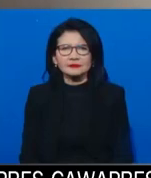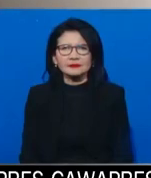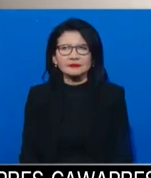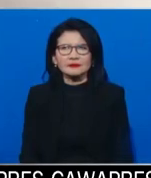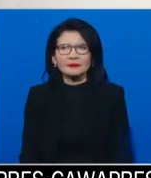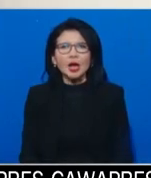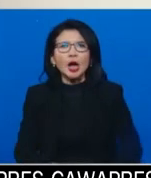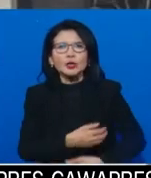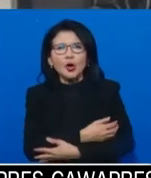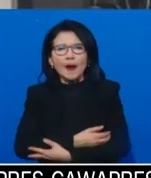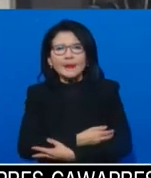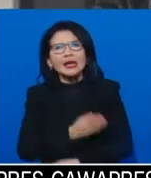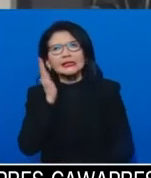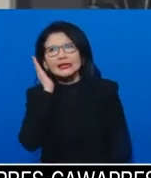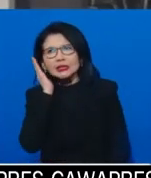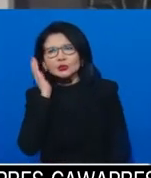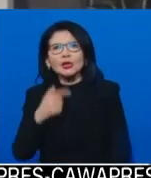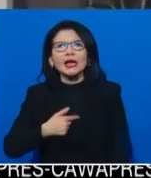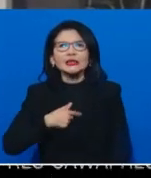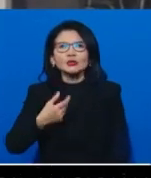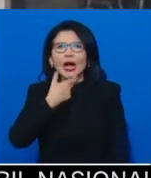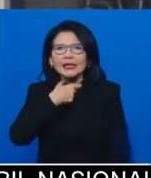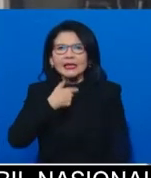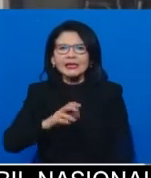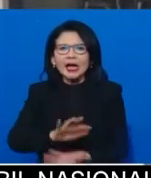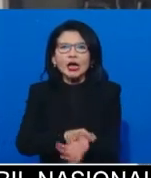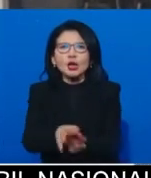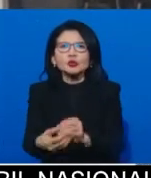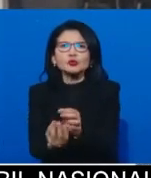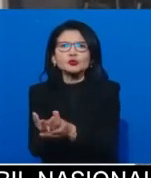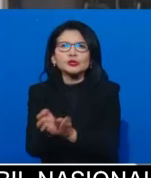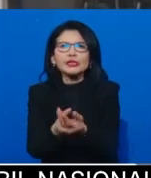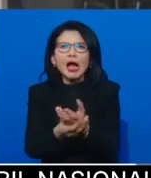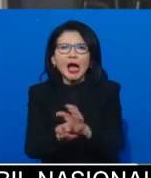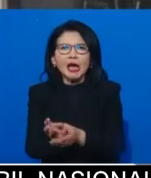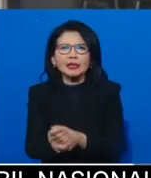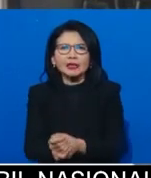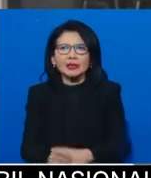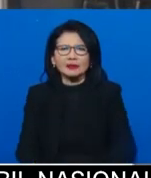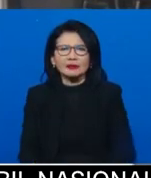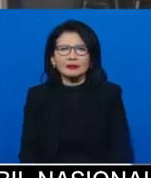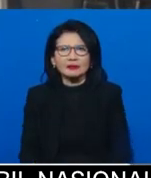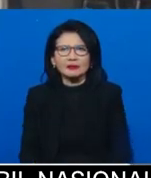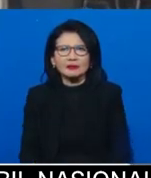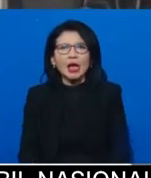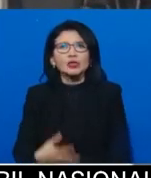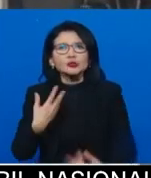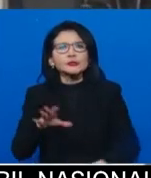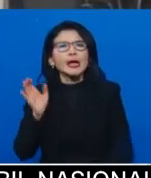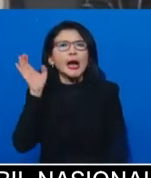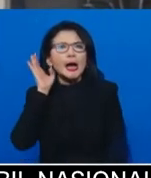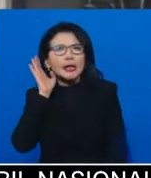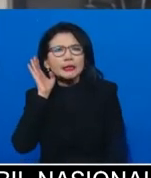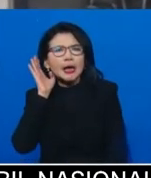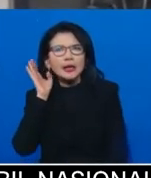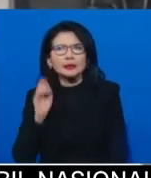Pas bayinya tidur, ibu saya cuci tangan ke dapur, gitu, habis makan buah atau apa gitu ya. Cuma pintu nggak terbuka, nggak